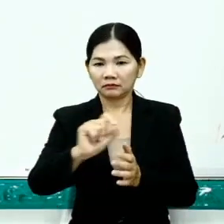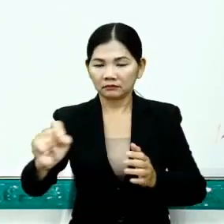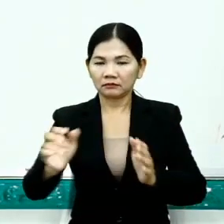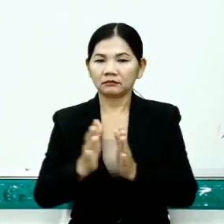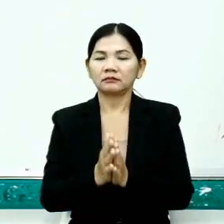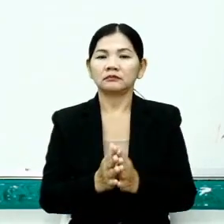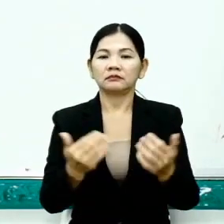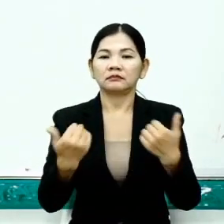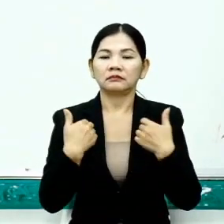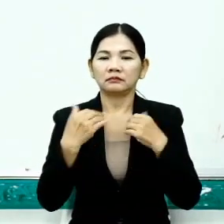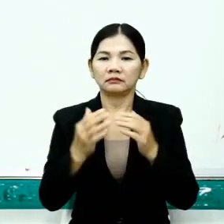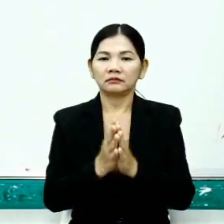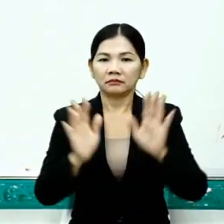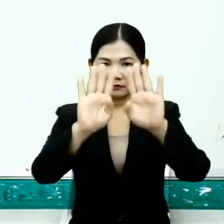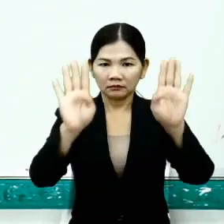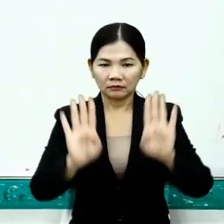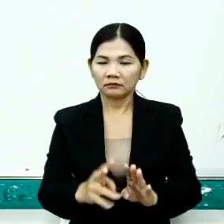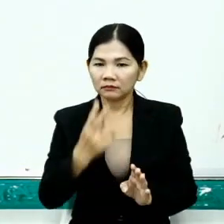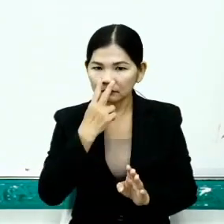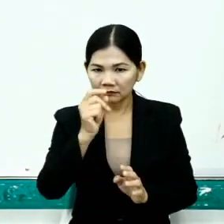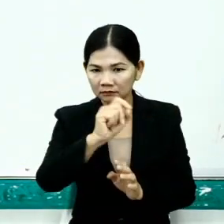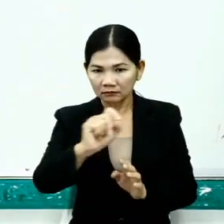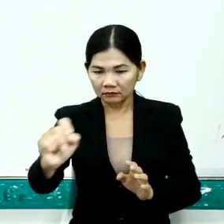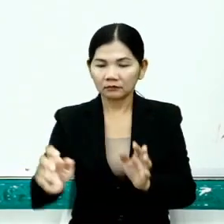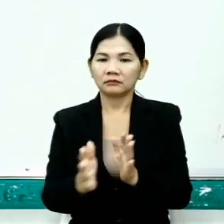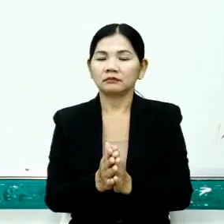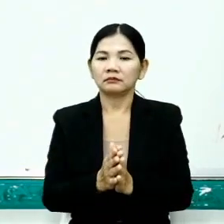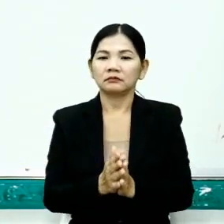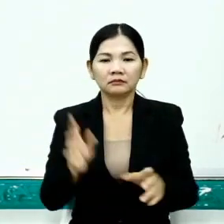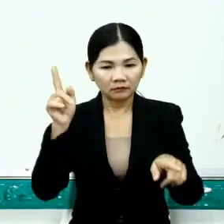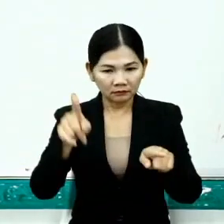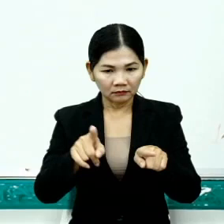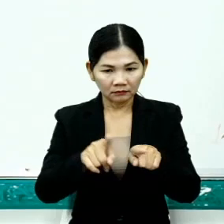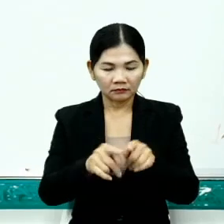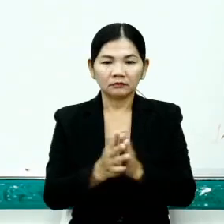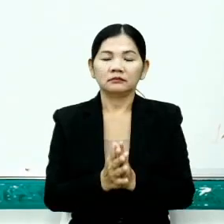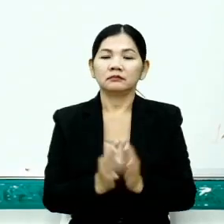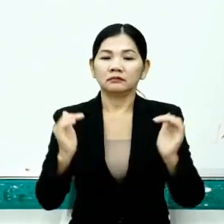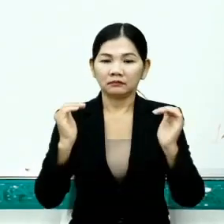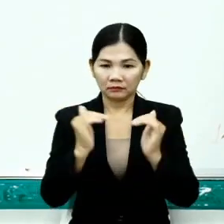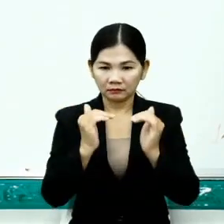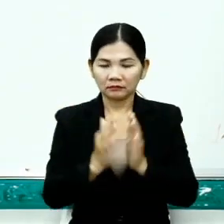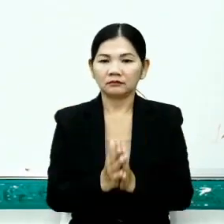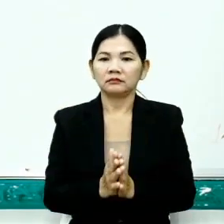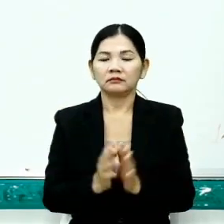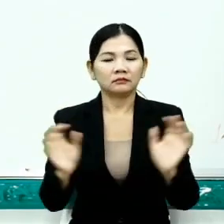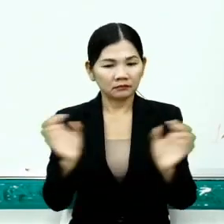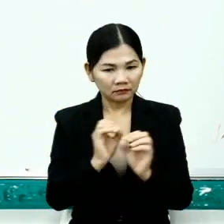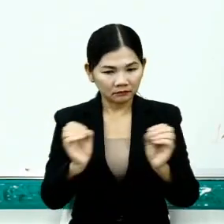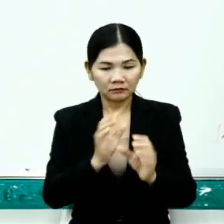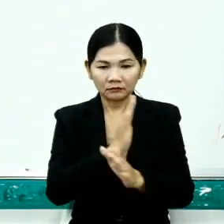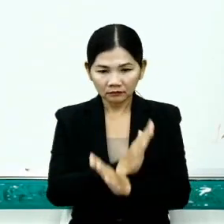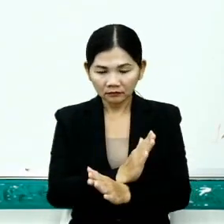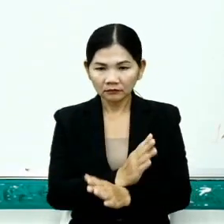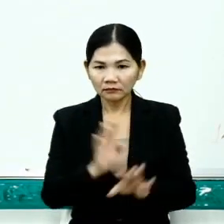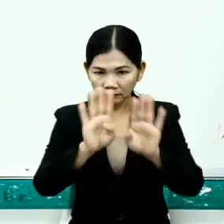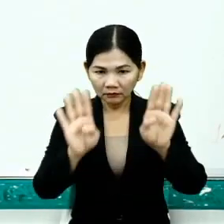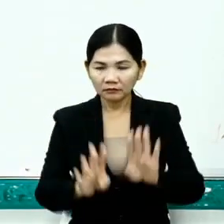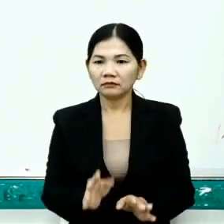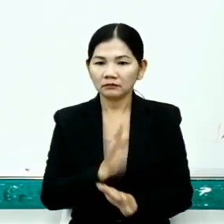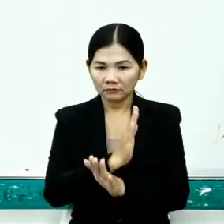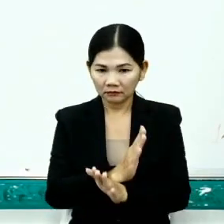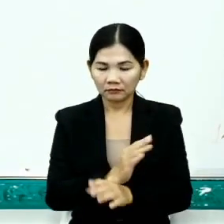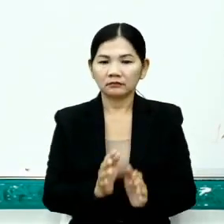នៅលើក្តារខៀនយើងនឹងសរសេរឲ្យបានព្រមគ្នាគឺសរសេរឲ្យស្មើគ្នាកូនកូនអត់លួចមើលក្តារខៀនឯណា